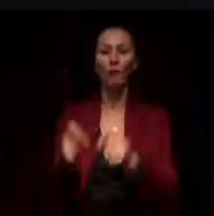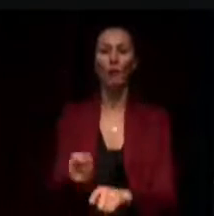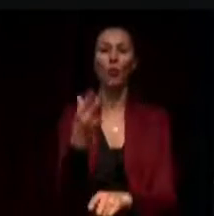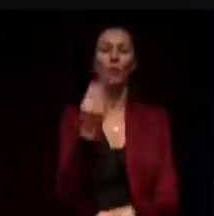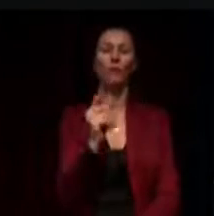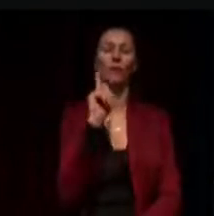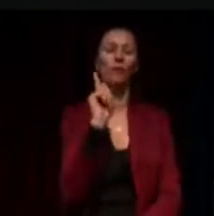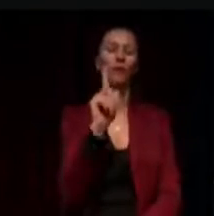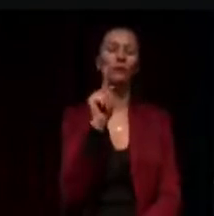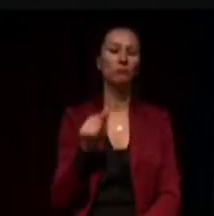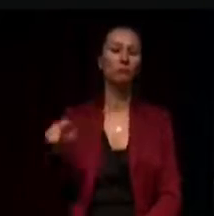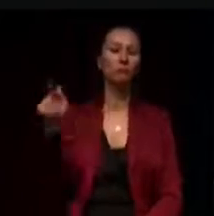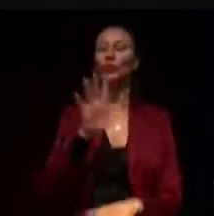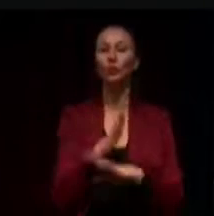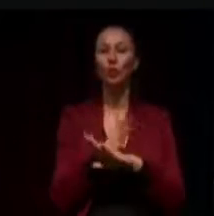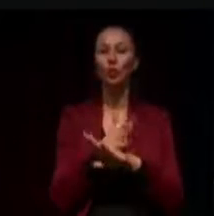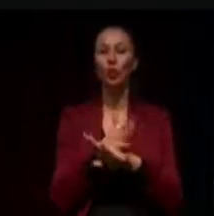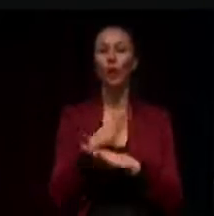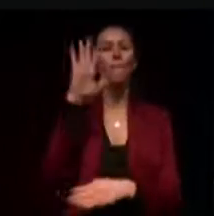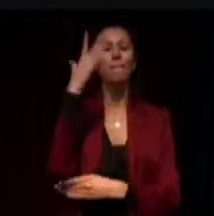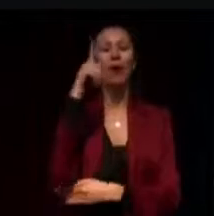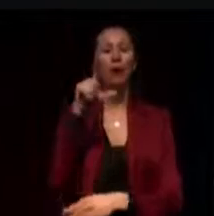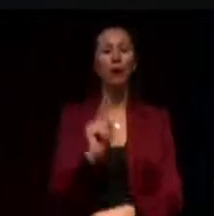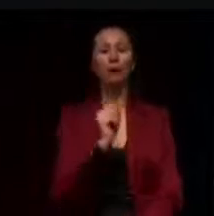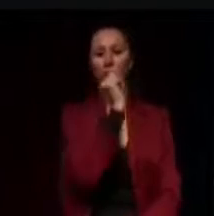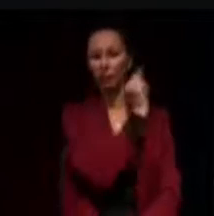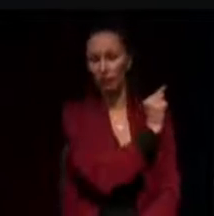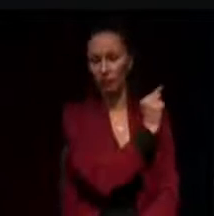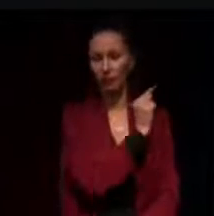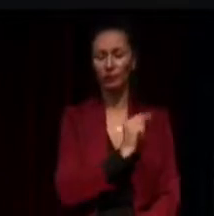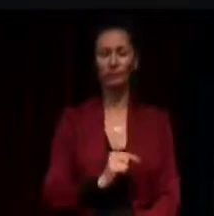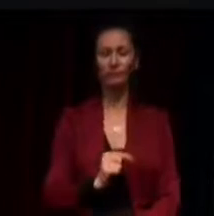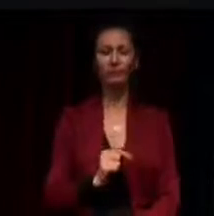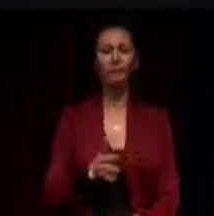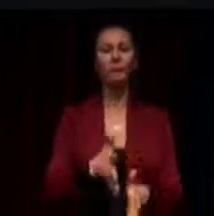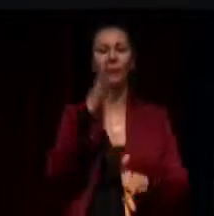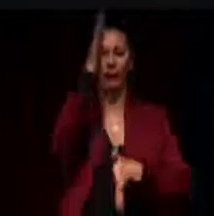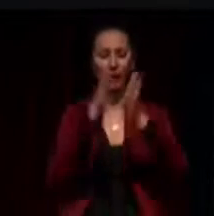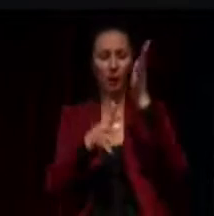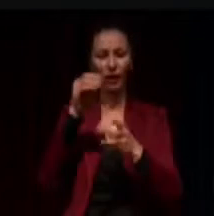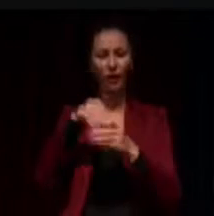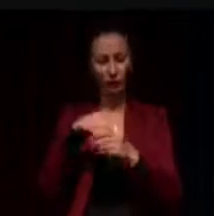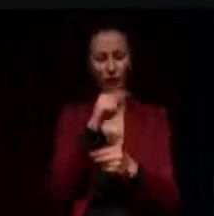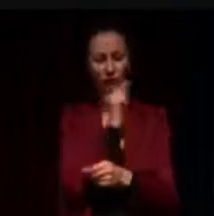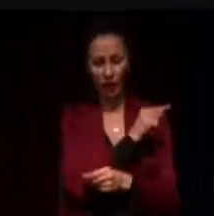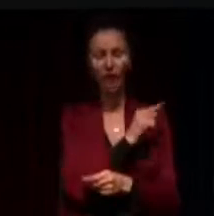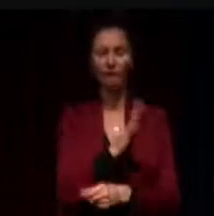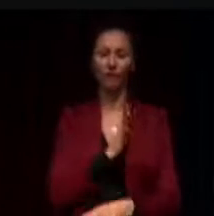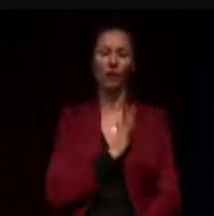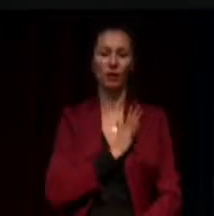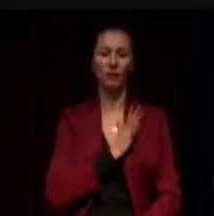lazım. Çünkü Bayraklı'da ki binalarda bunlar var.